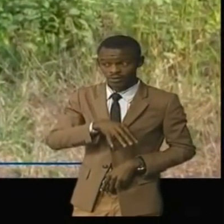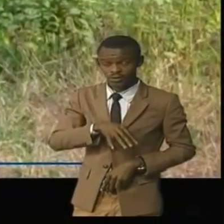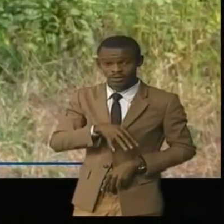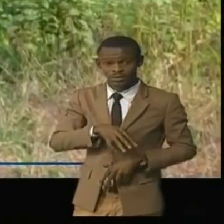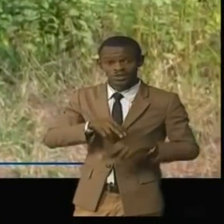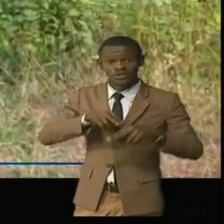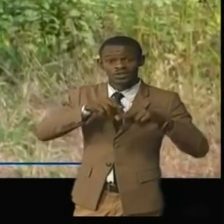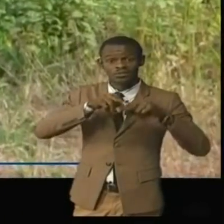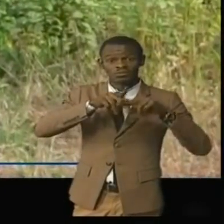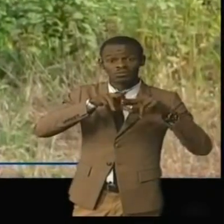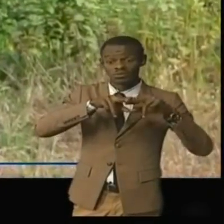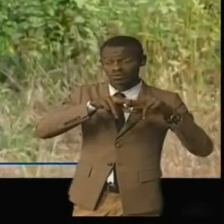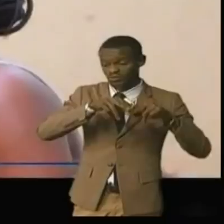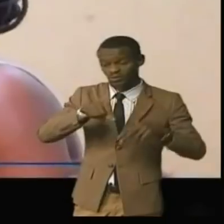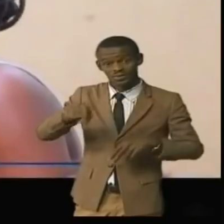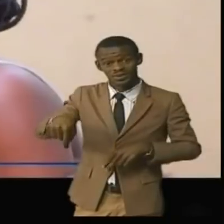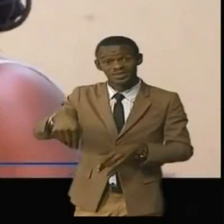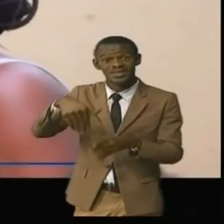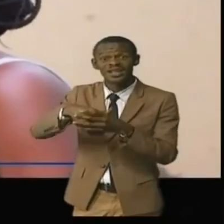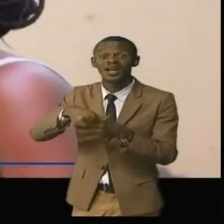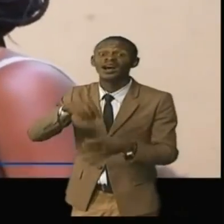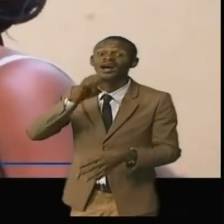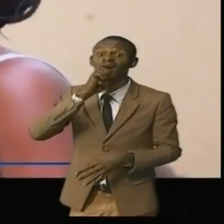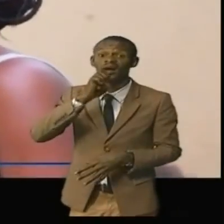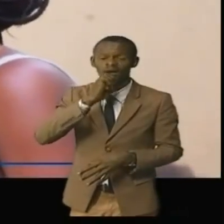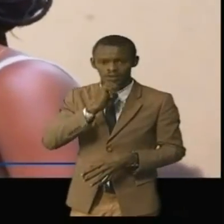L'eau est salée. Nous l'utilisons pour construire nos maisons.